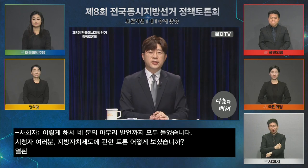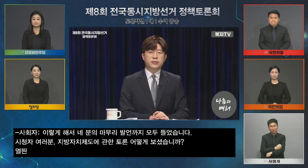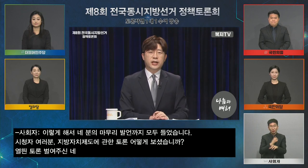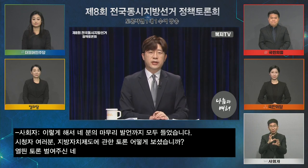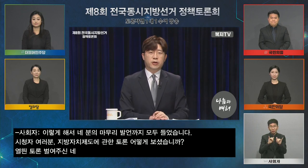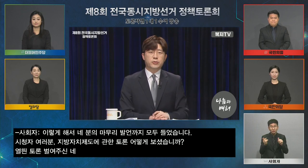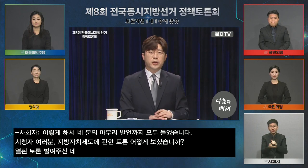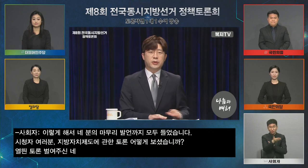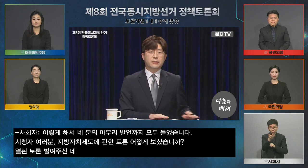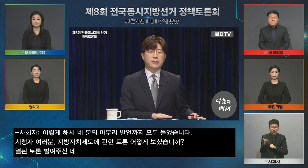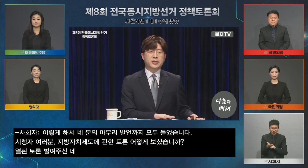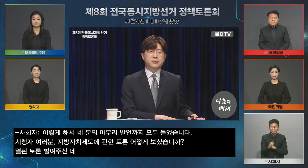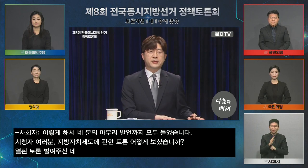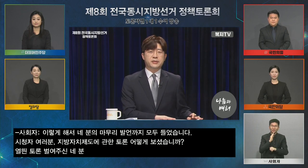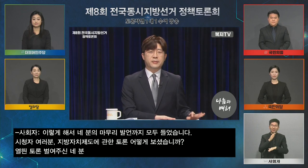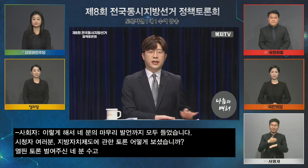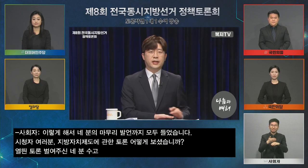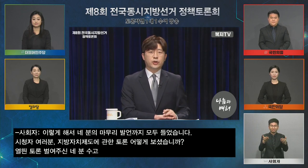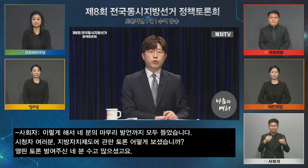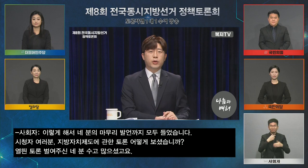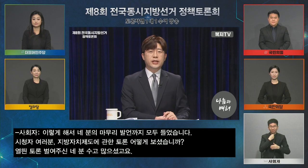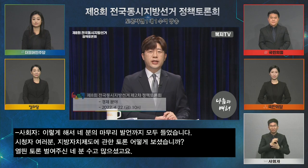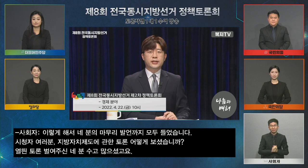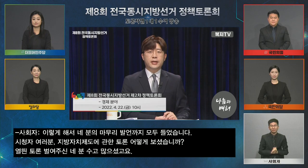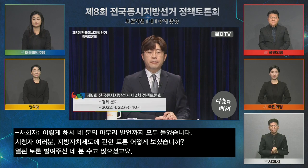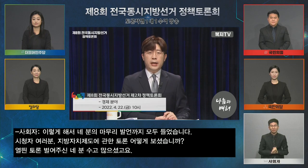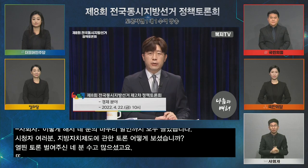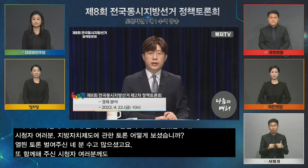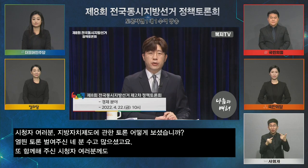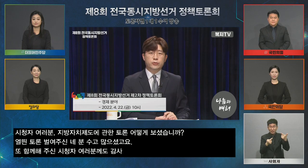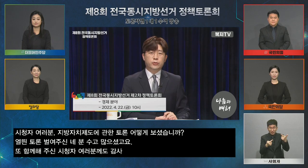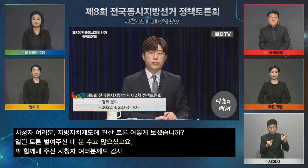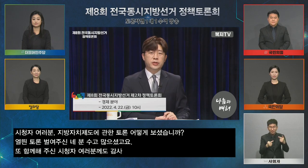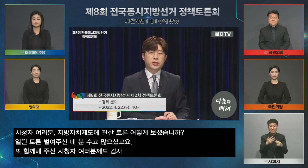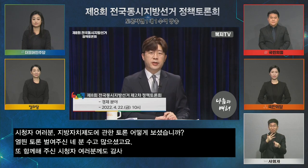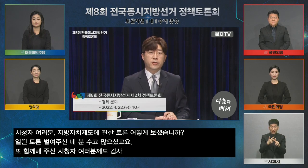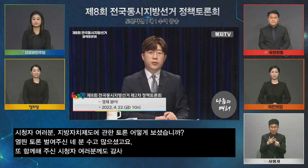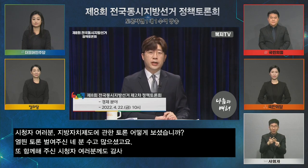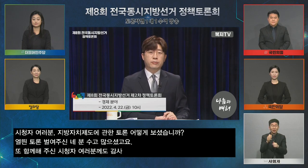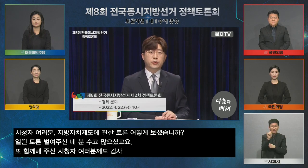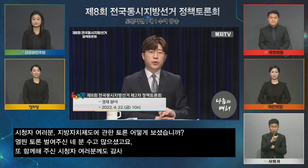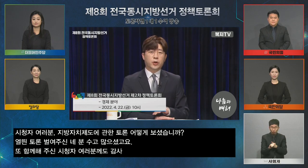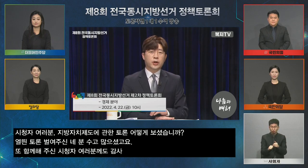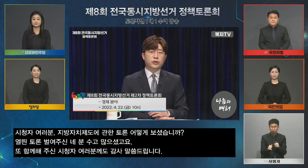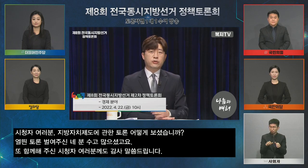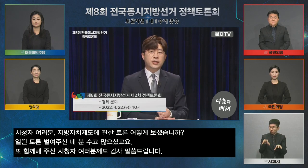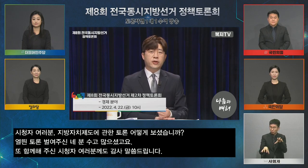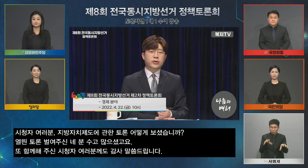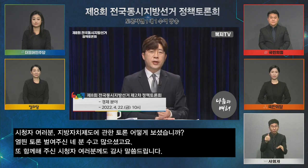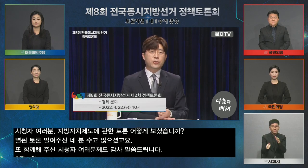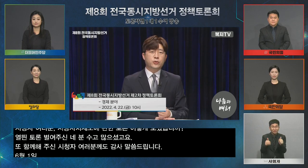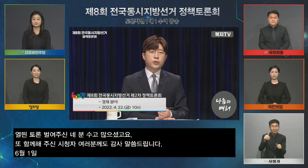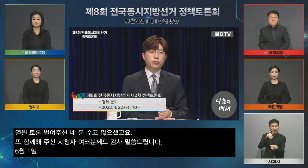주신 시청자 여러분께도 감사 말씀드립니다. 6월 1일 제8회 전국동시지방선거를 앞두고